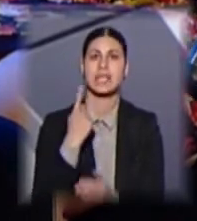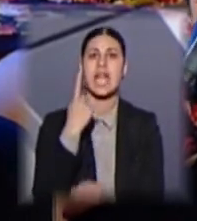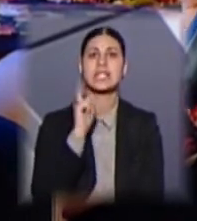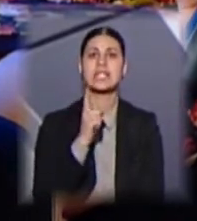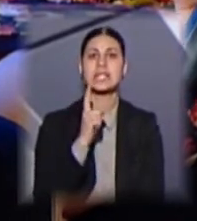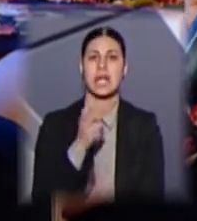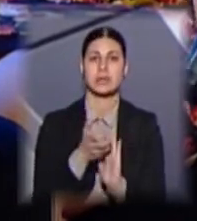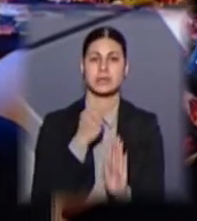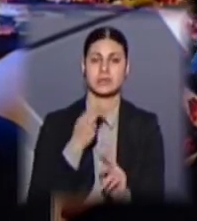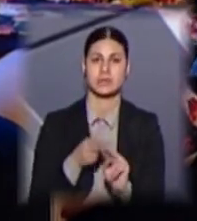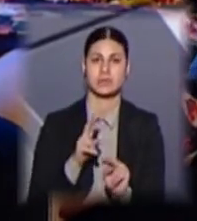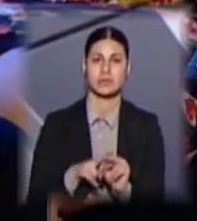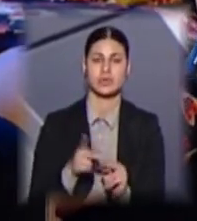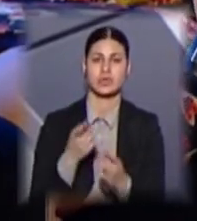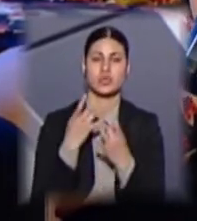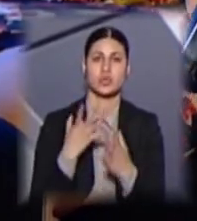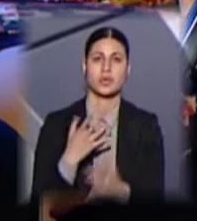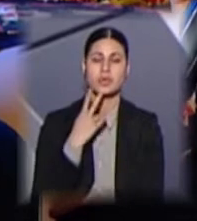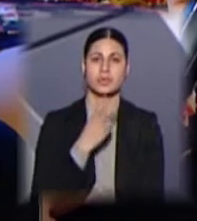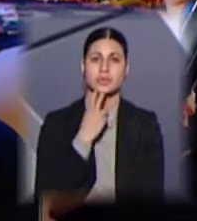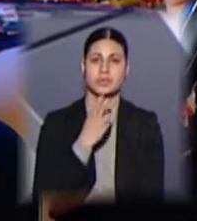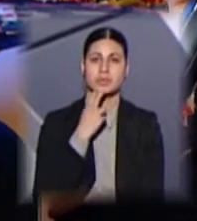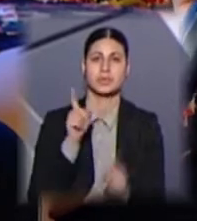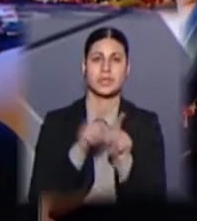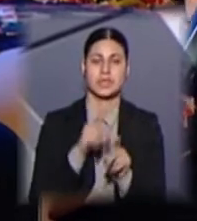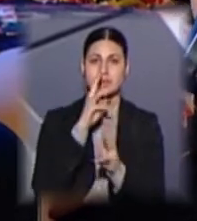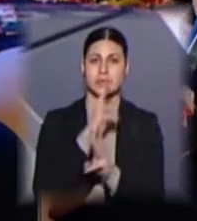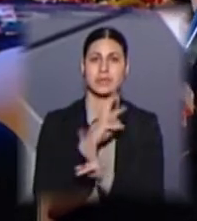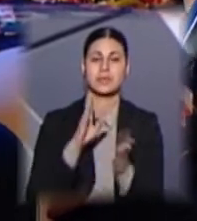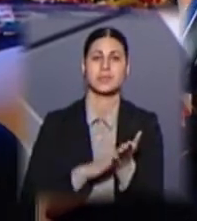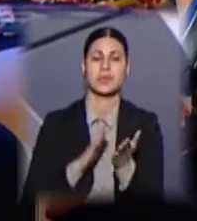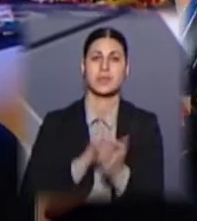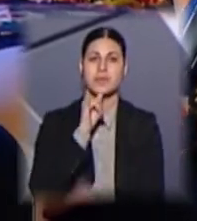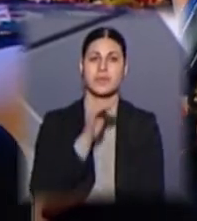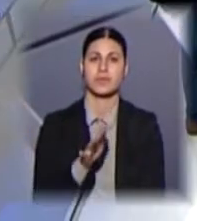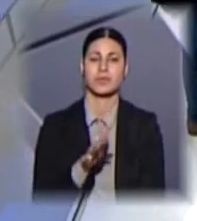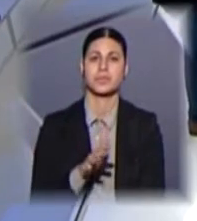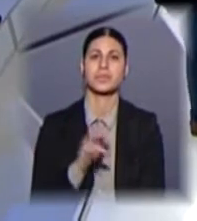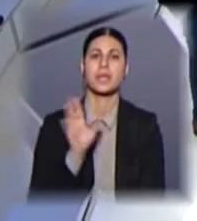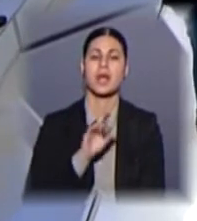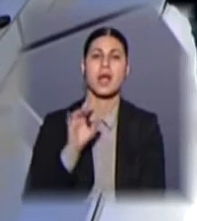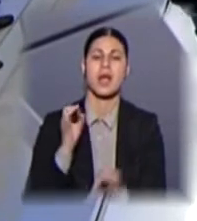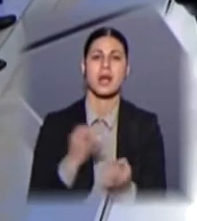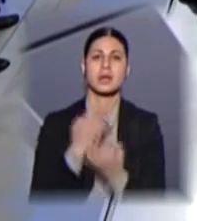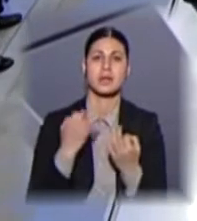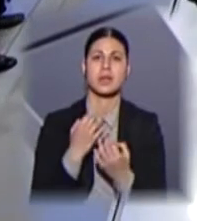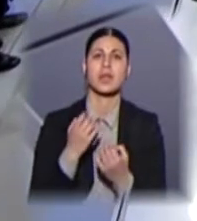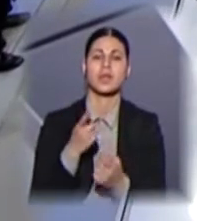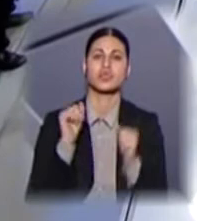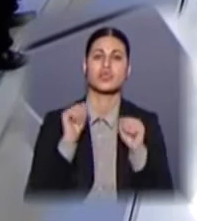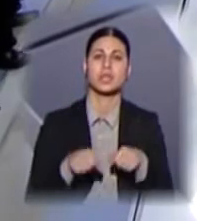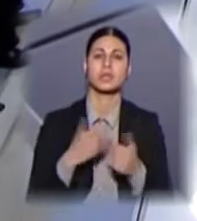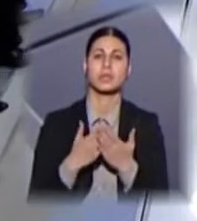ხვდებოდა, თუ არ ვწდები. ეს არის უბრალოდ სიმბოლური ჰონორარი, რომლითაც ასე ვთქვათ, არანაირად არის. შეიძლება რომ ვთქვათ,